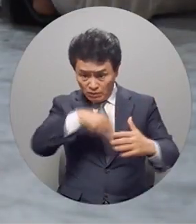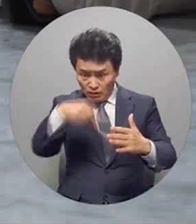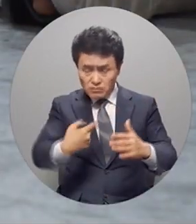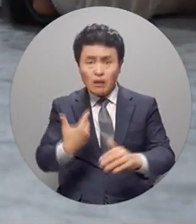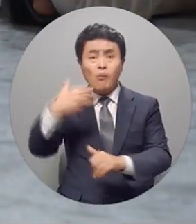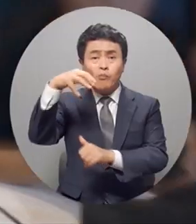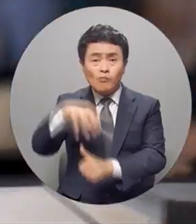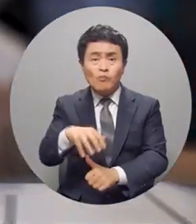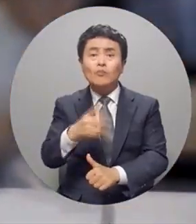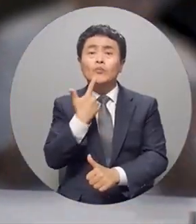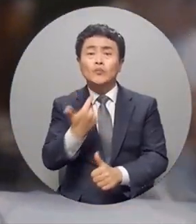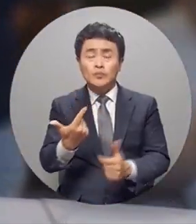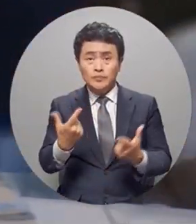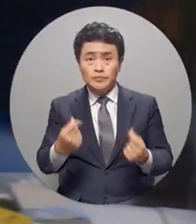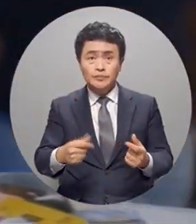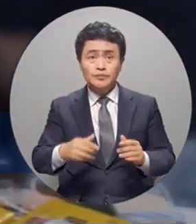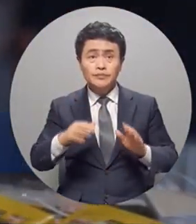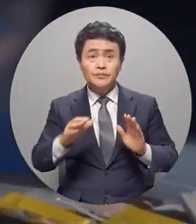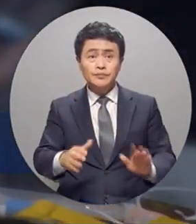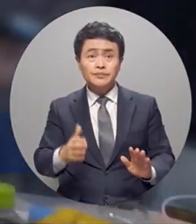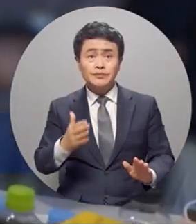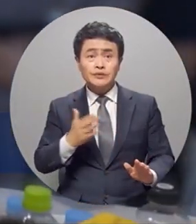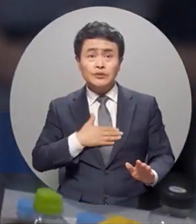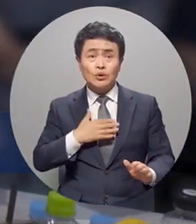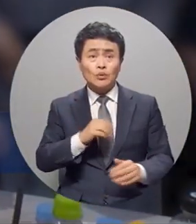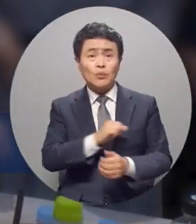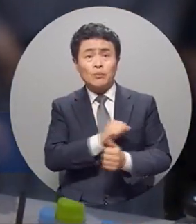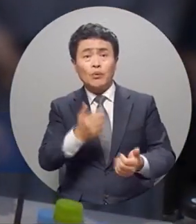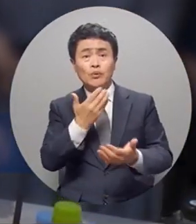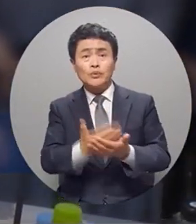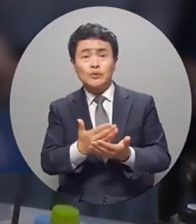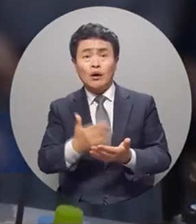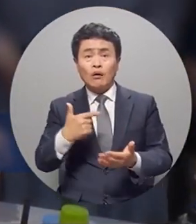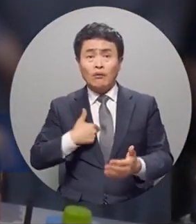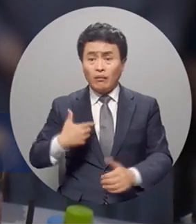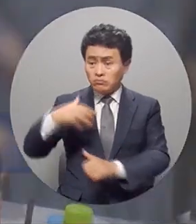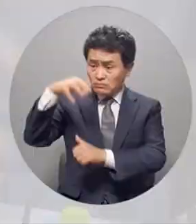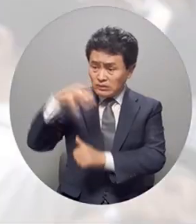갇히기도 했습니다. 저희 좀 내려내 주세요.